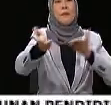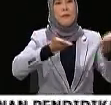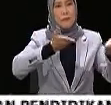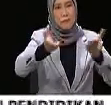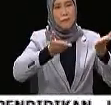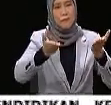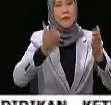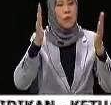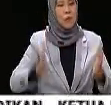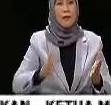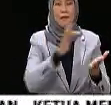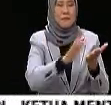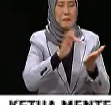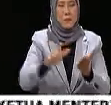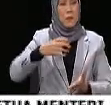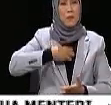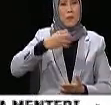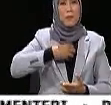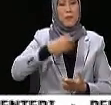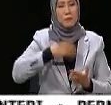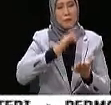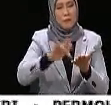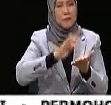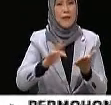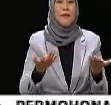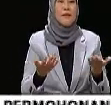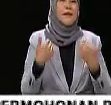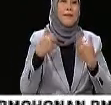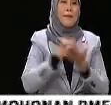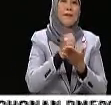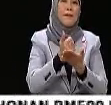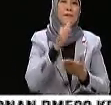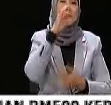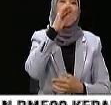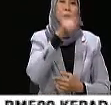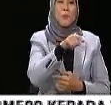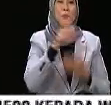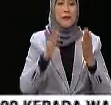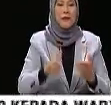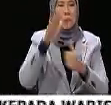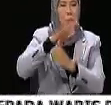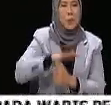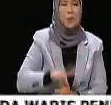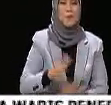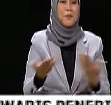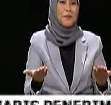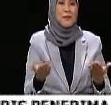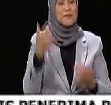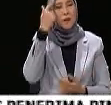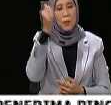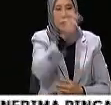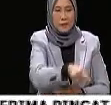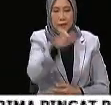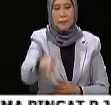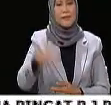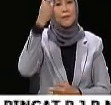komentar Lex meja selesai biasalah namanya Hal ini karena Fiesta God diketahui terkena obat dulu dikenal sebuah mereka tuh